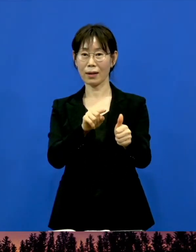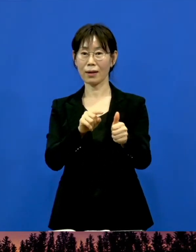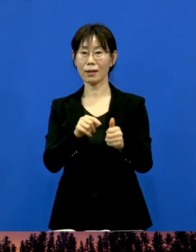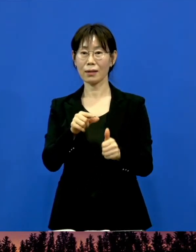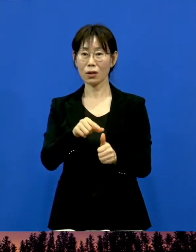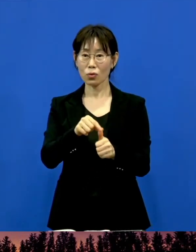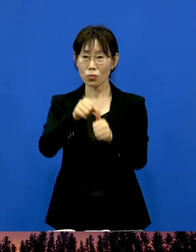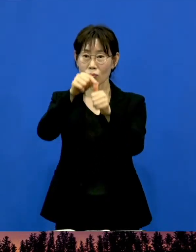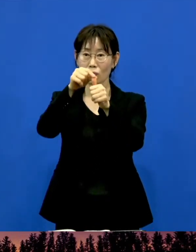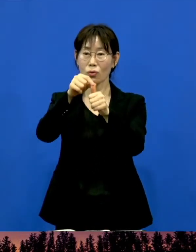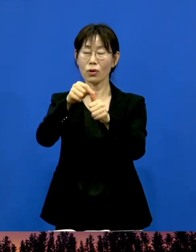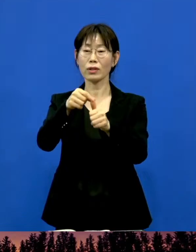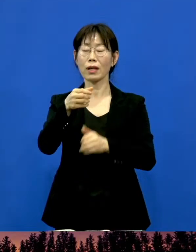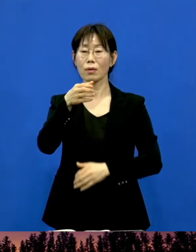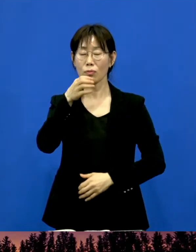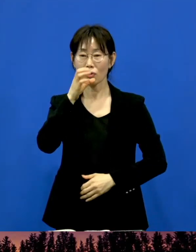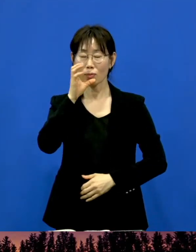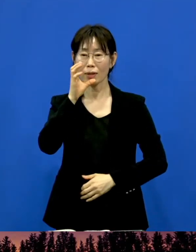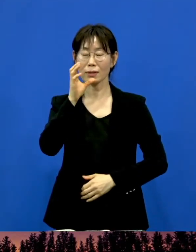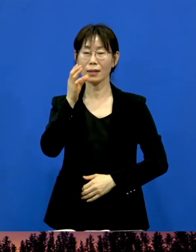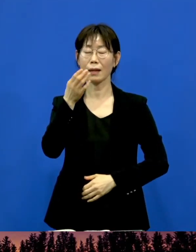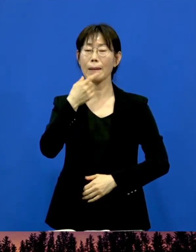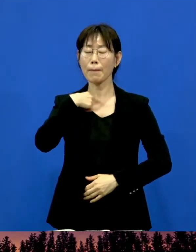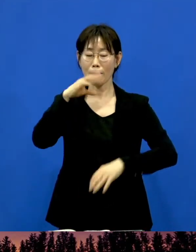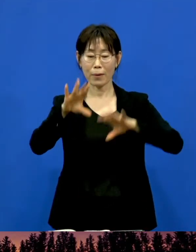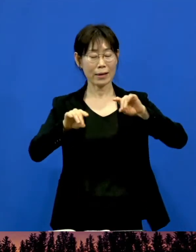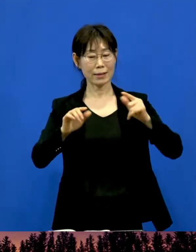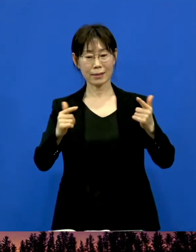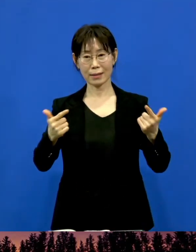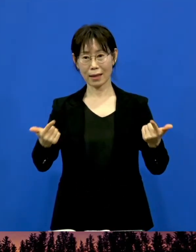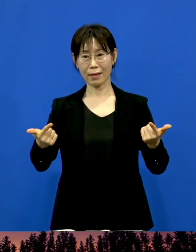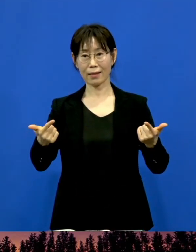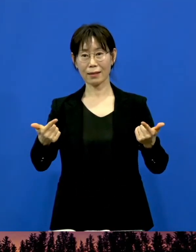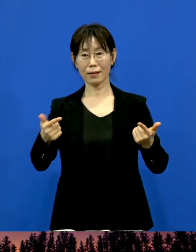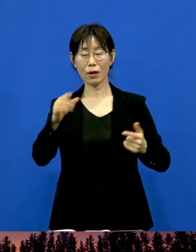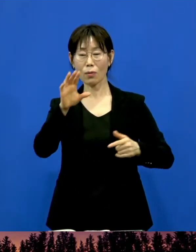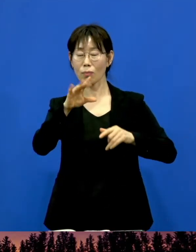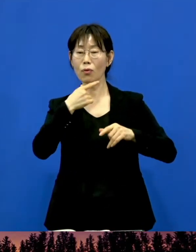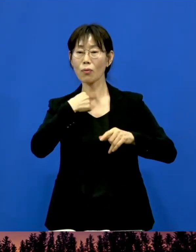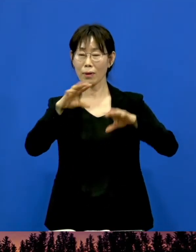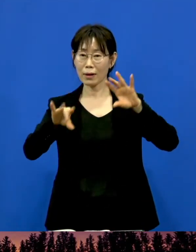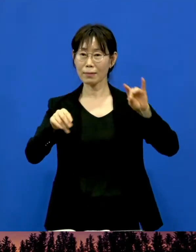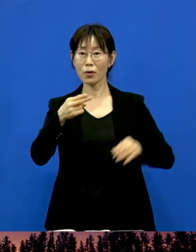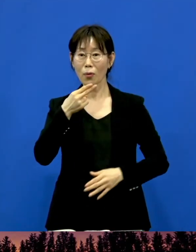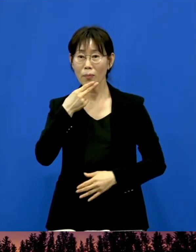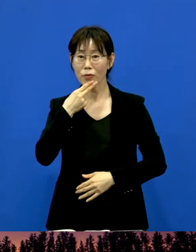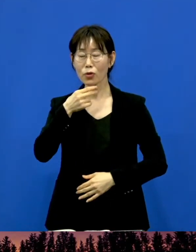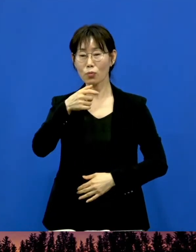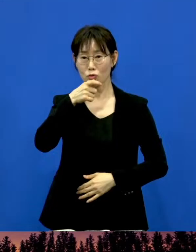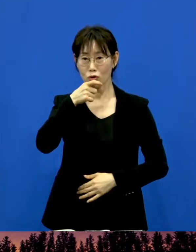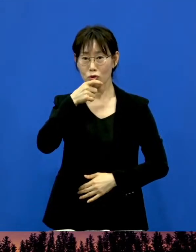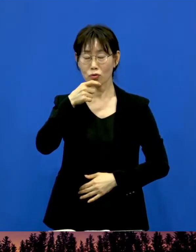구원의 우물을 마시라는 거예요. 더 이상 목마르지 않는 물. 그 물이 뭘까요, 여러분? 예수 그리스도였어요.